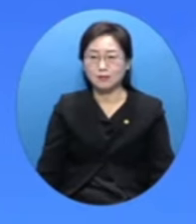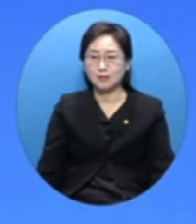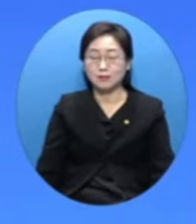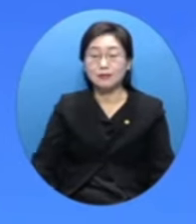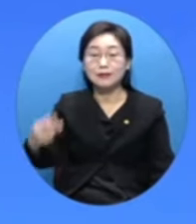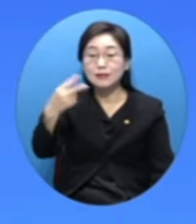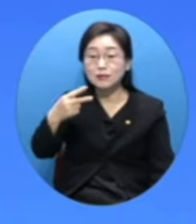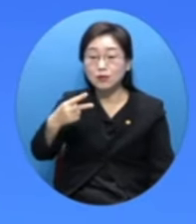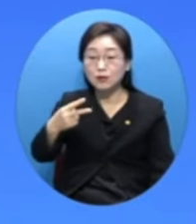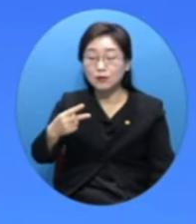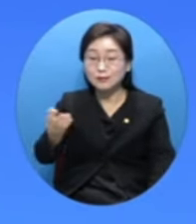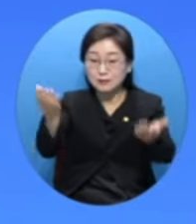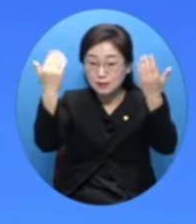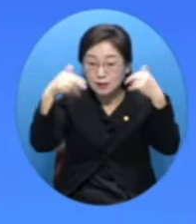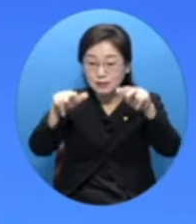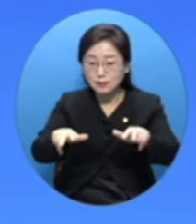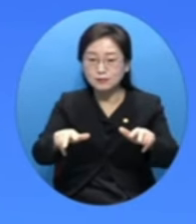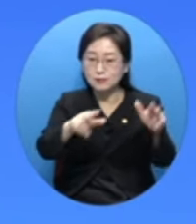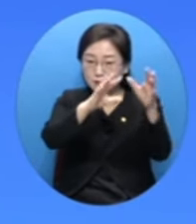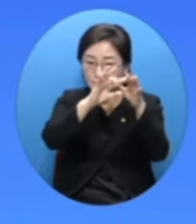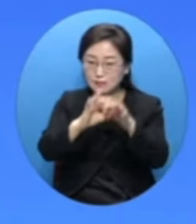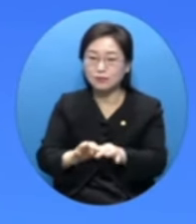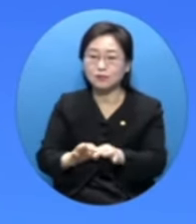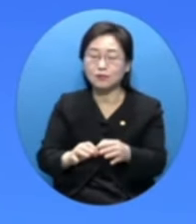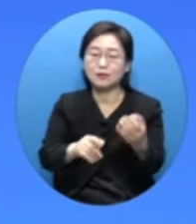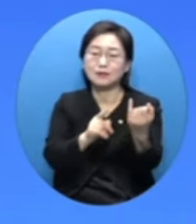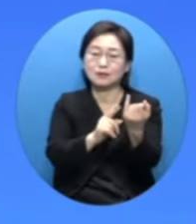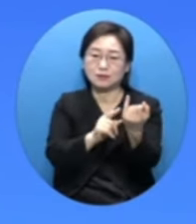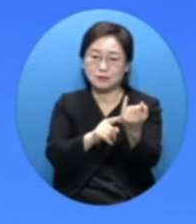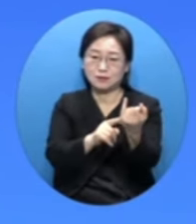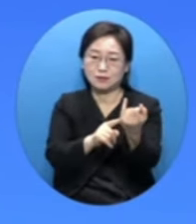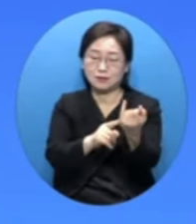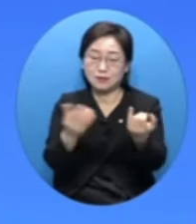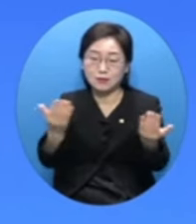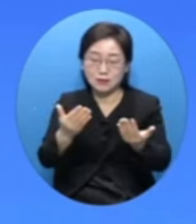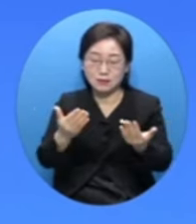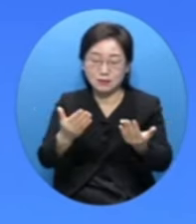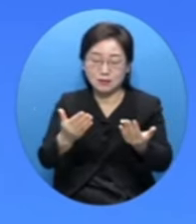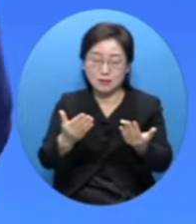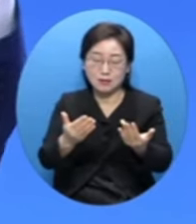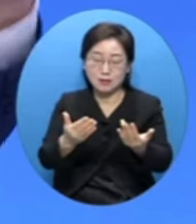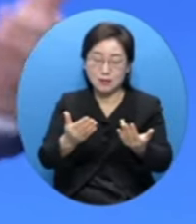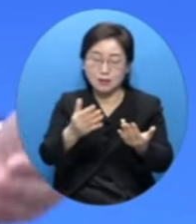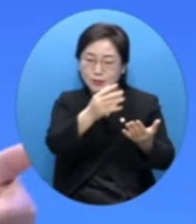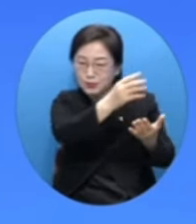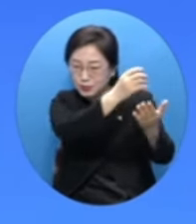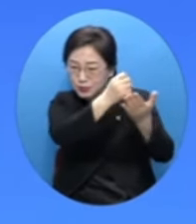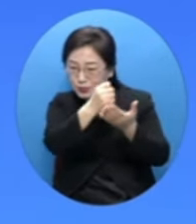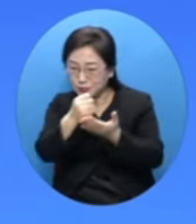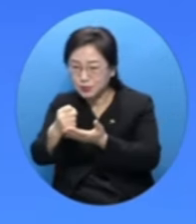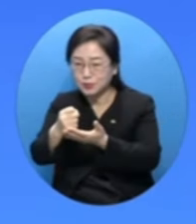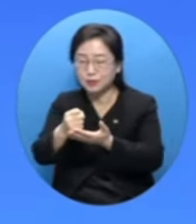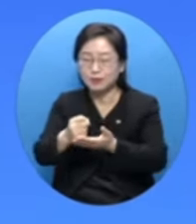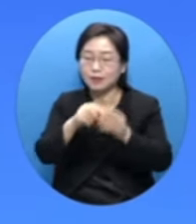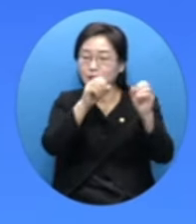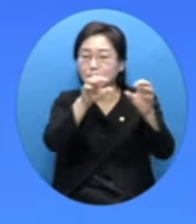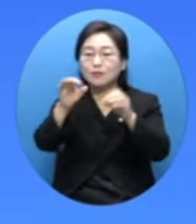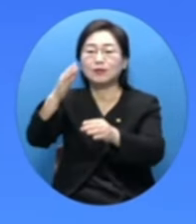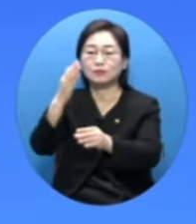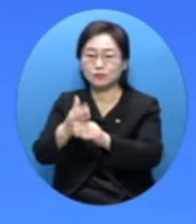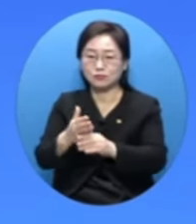2000년이 지난 오늘에도 이 여인의 한 일이 기억되어서 오늘 여러분에게 말씀되어지고